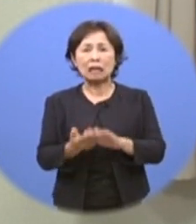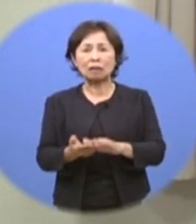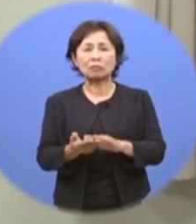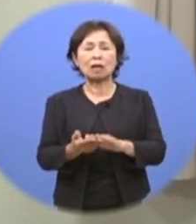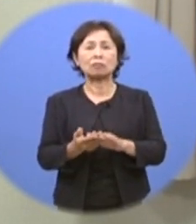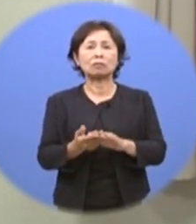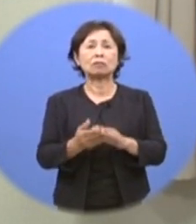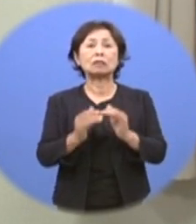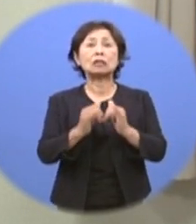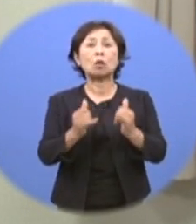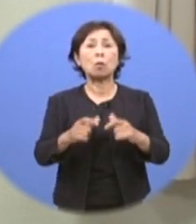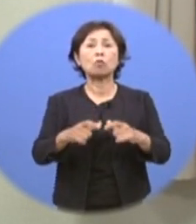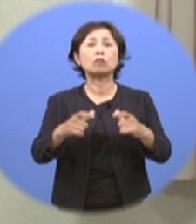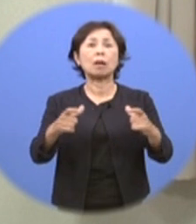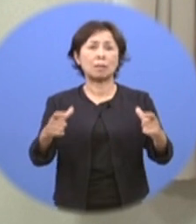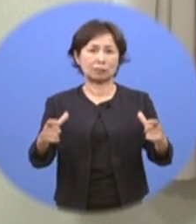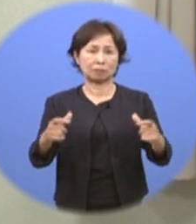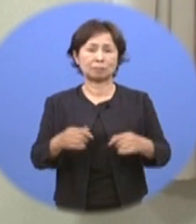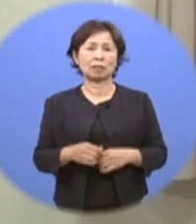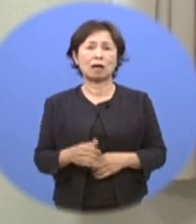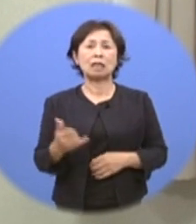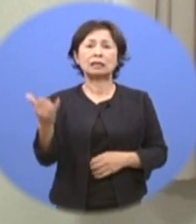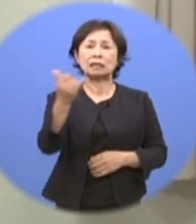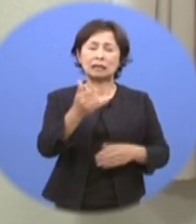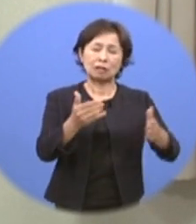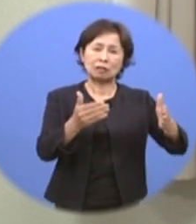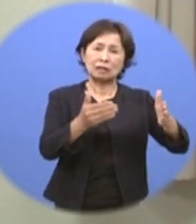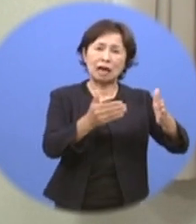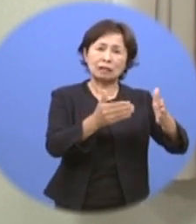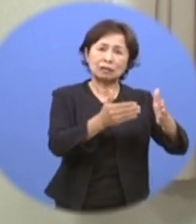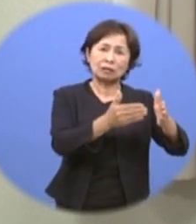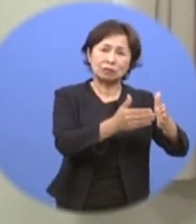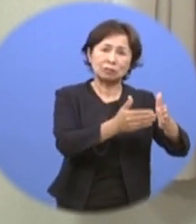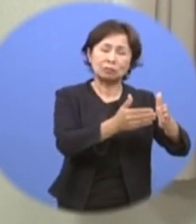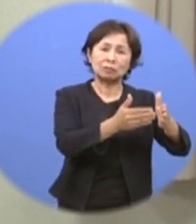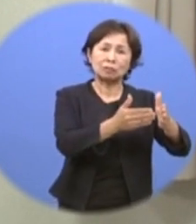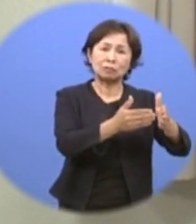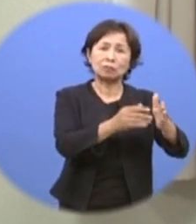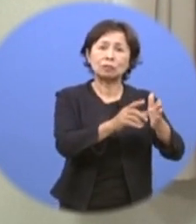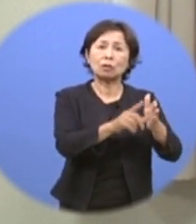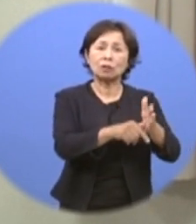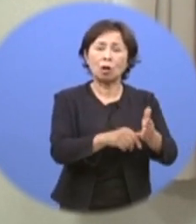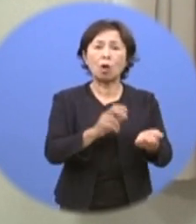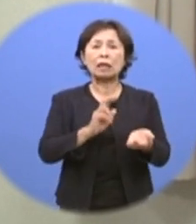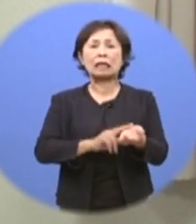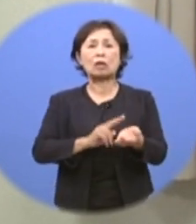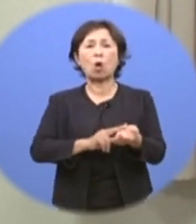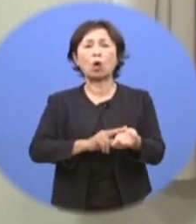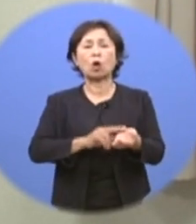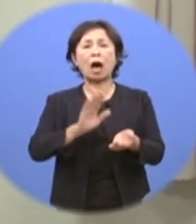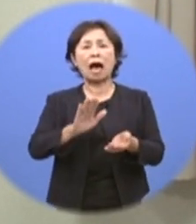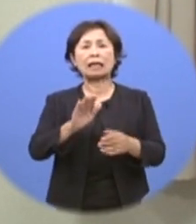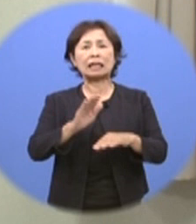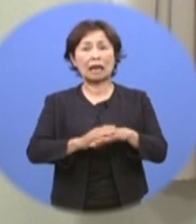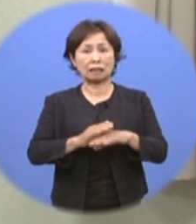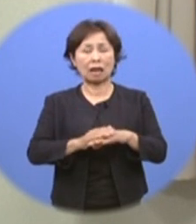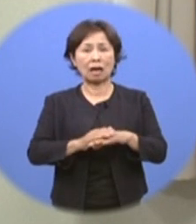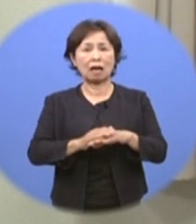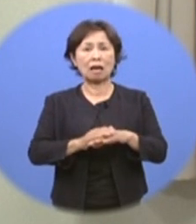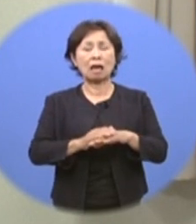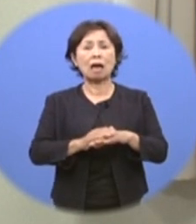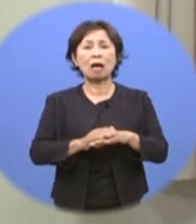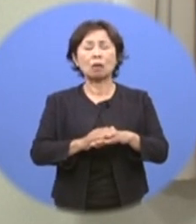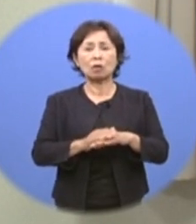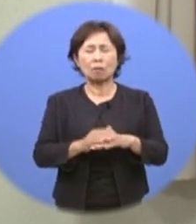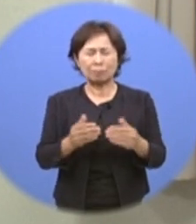くということで、人生の最終段階の医療の在り方というのは避けては通れない課題とな